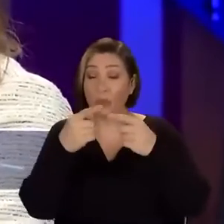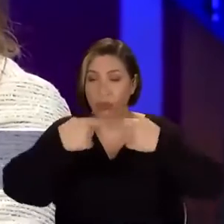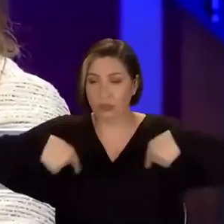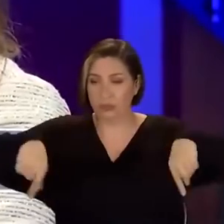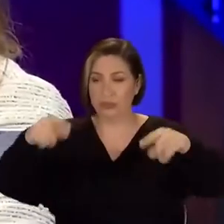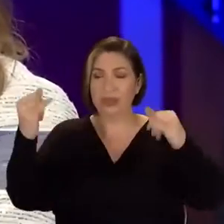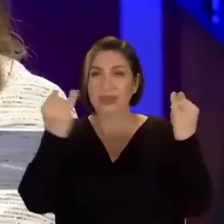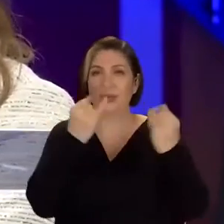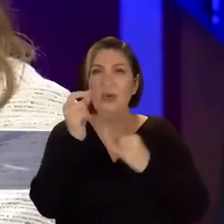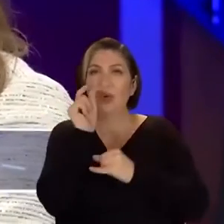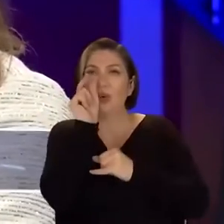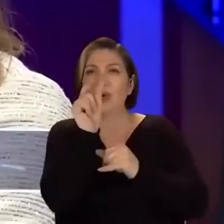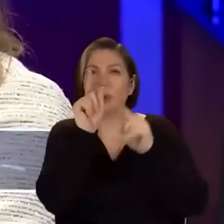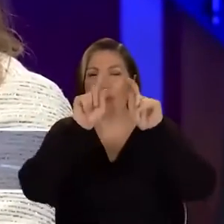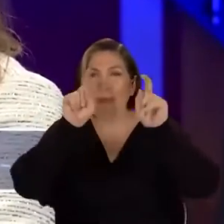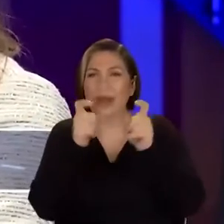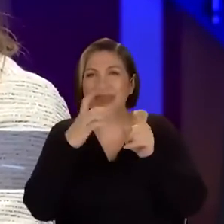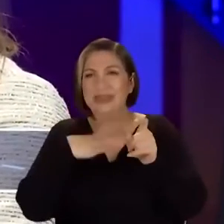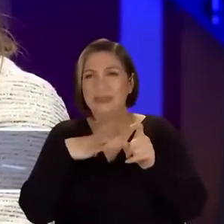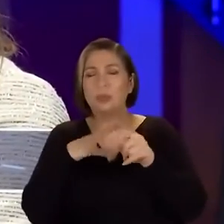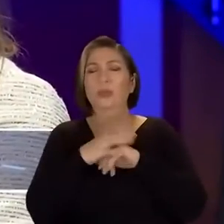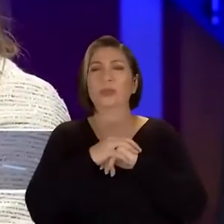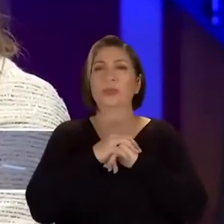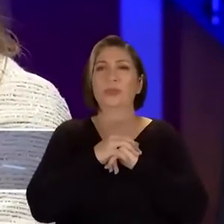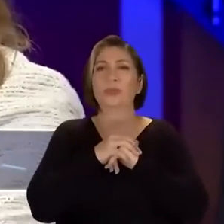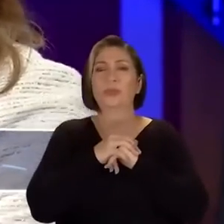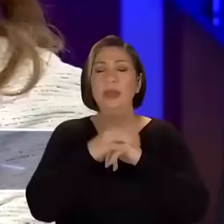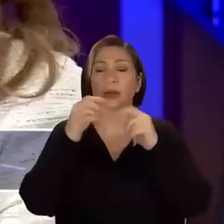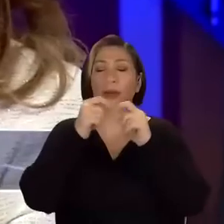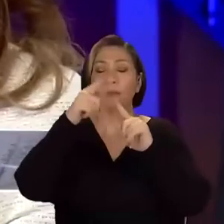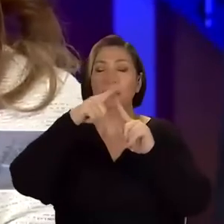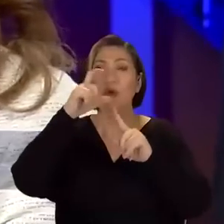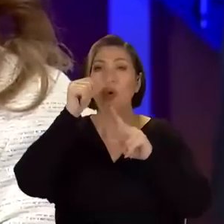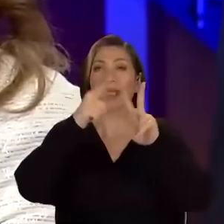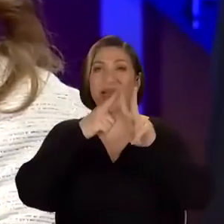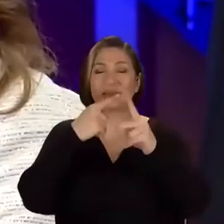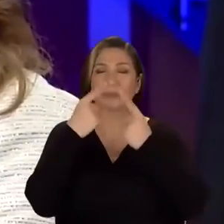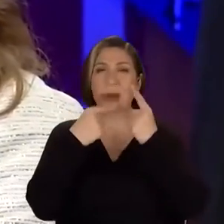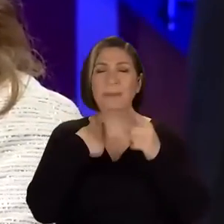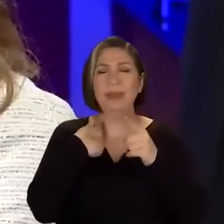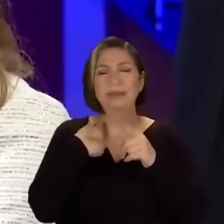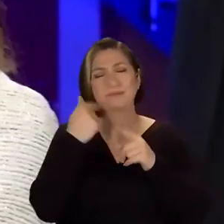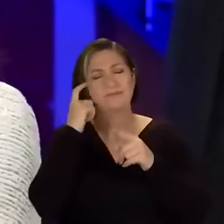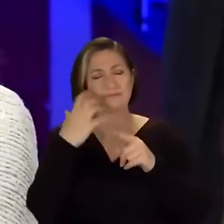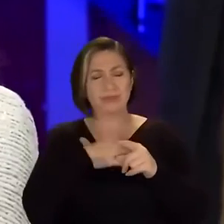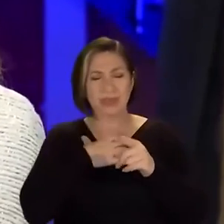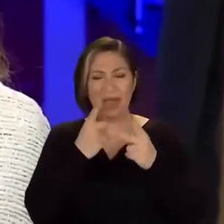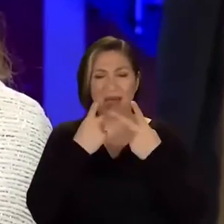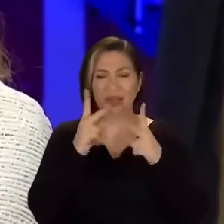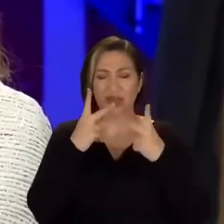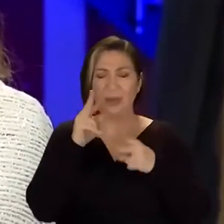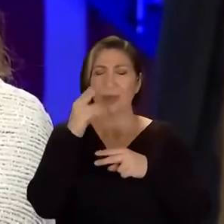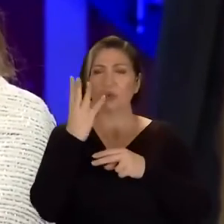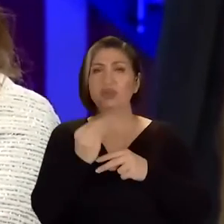buradaki tartışmalara ufak ufak bir parantez açmak istiyorum. Bitcoin'den bahsederken aslında ben yaklaşımsal olarak bir açıklama